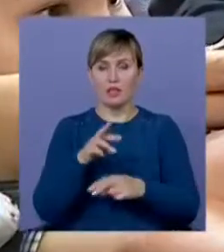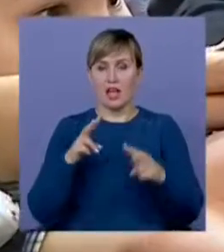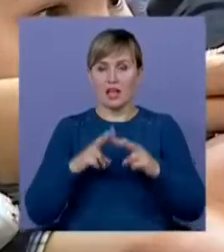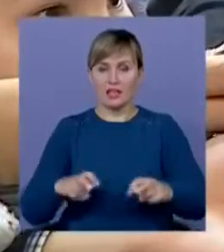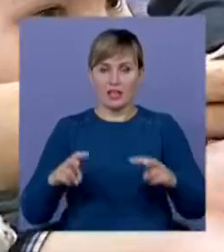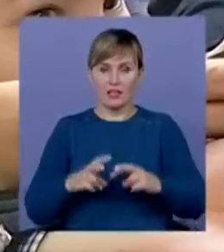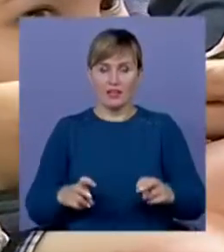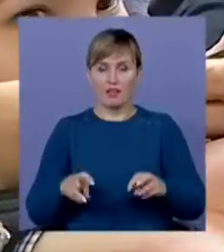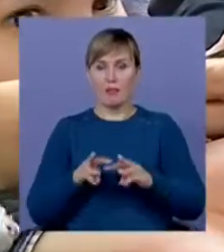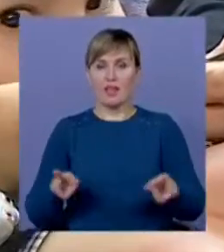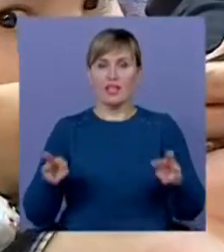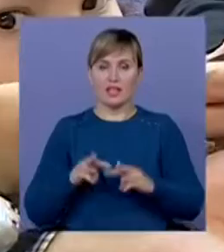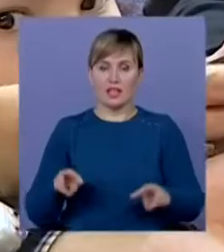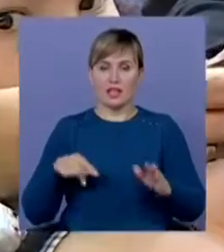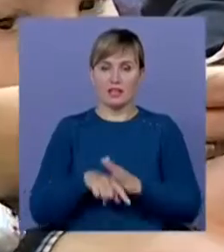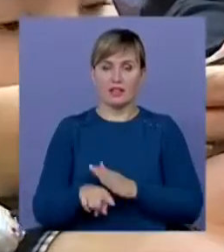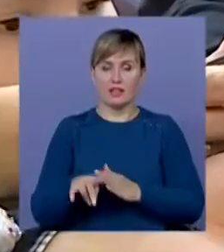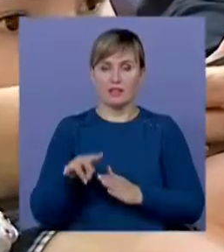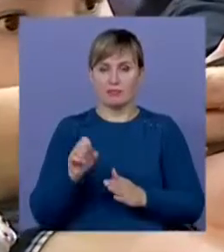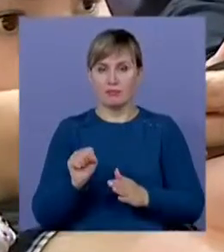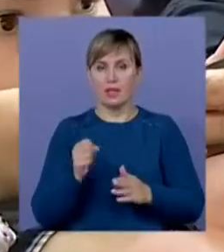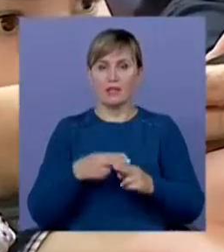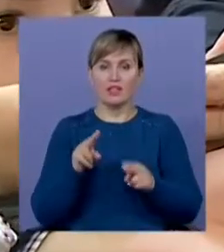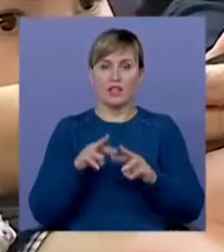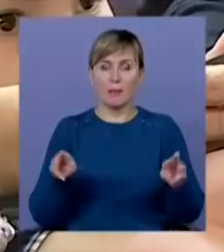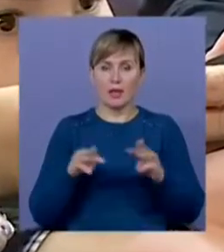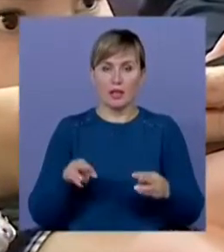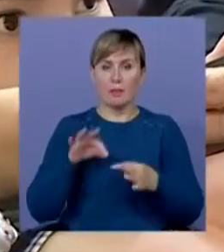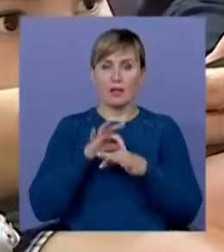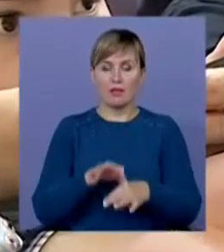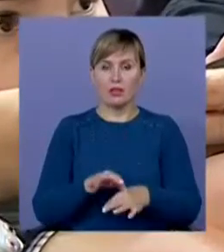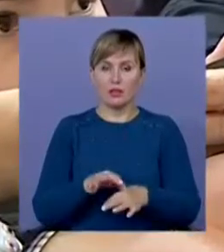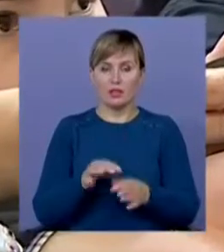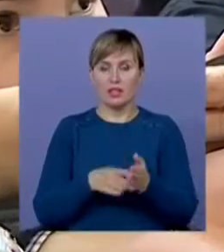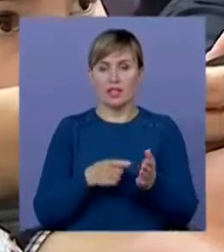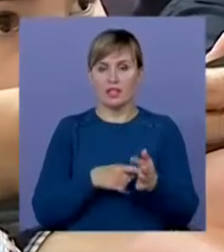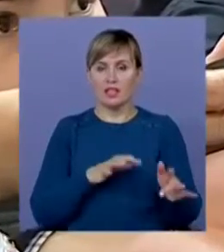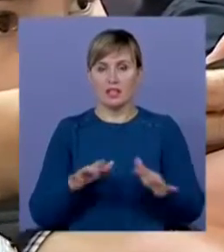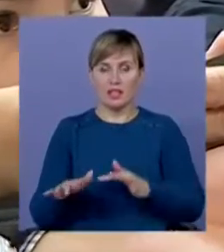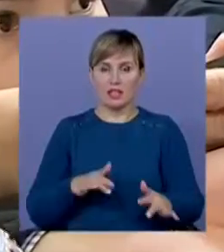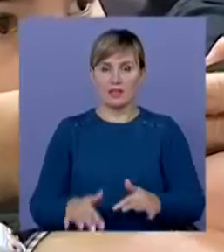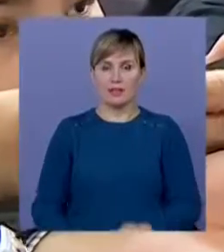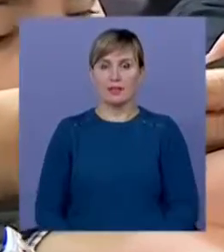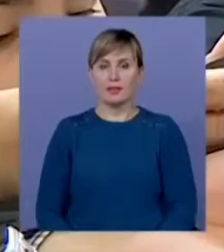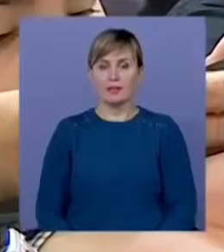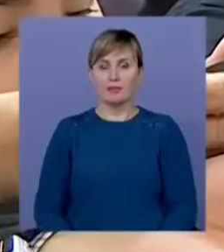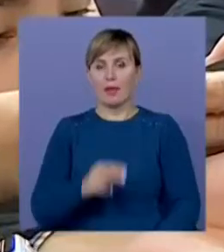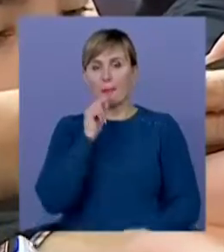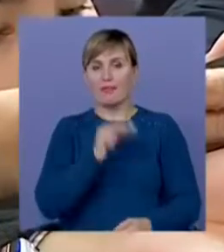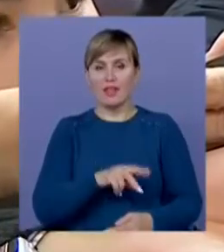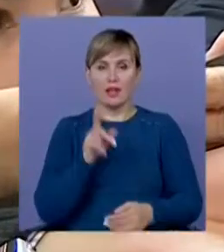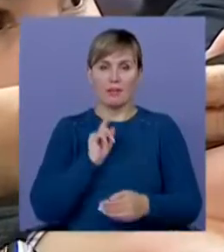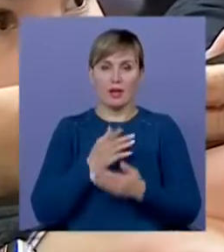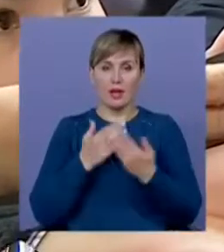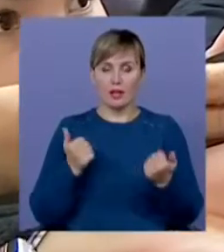расследования Министерства внутренних дел. В настоящее время следственным департаментом проводятся следственные действия в отношении Кексель. Обвинение не